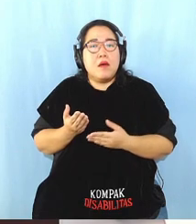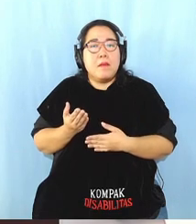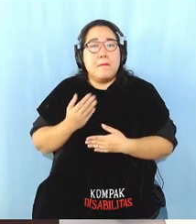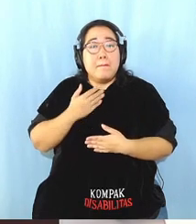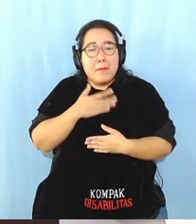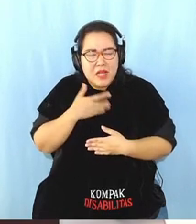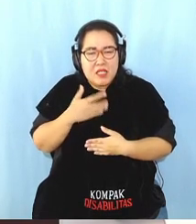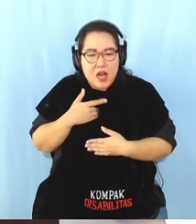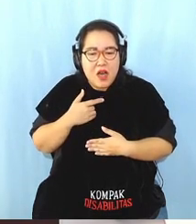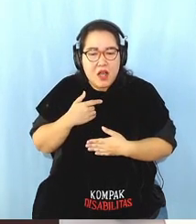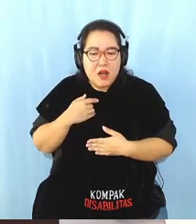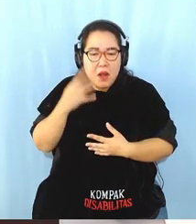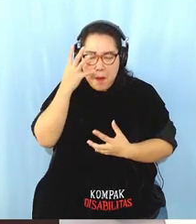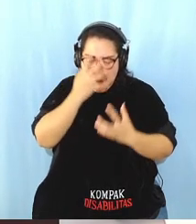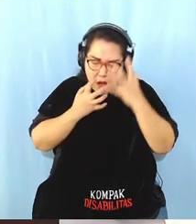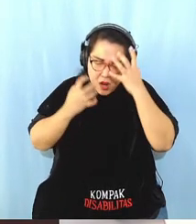Tadi dalam Mazmur